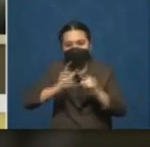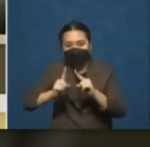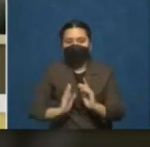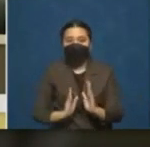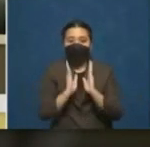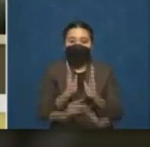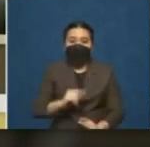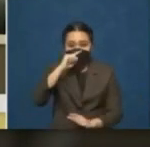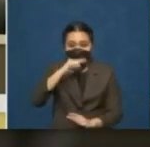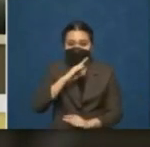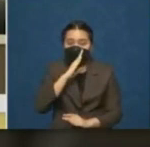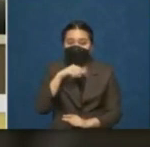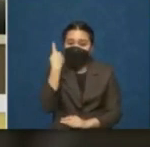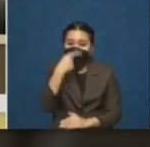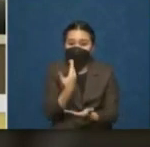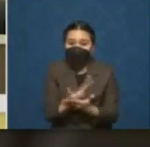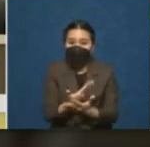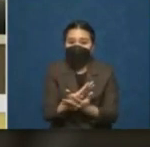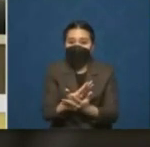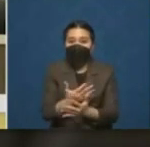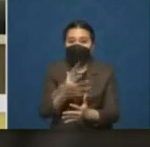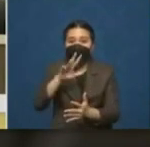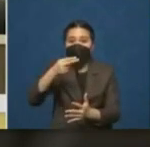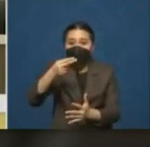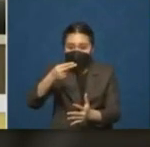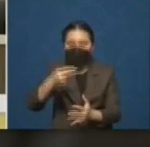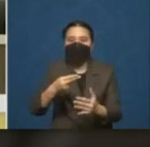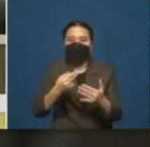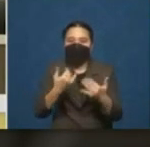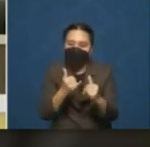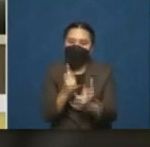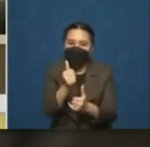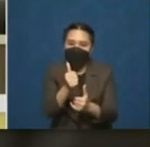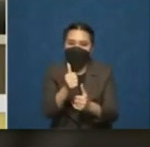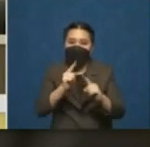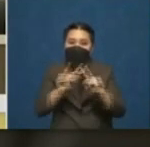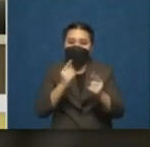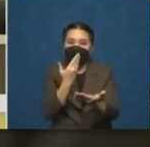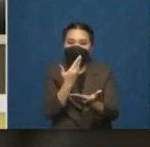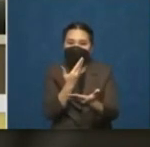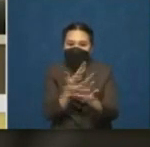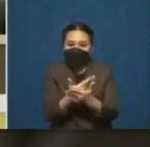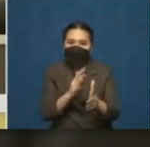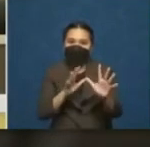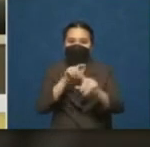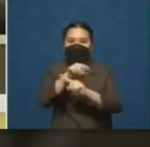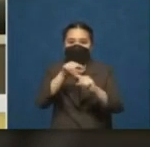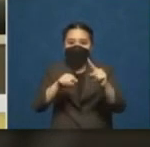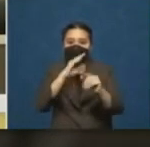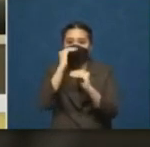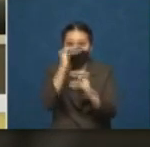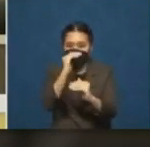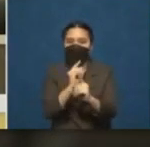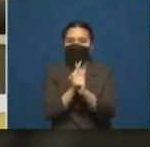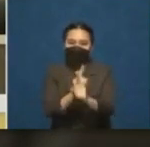เลิกเนี่ยไม่รู้กี่ปีถึงเลิกเสร็จอากรบ่อนเบี้ยล้นเก้ารัชกาลที่5เนี่ยเลิกนะไปศึกษาอย่